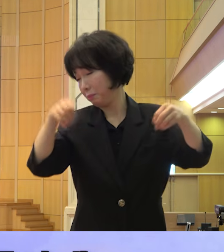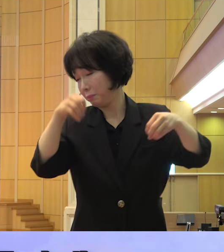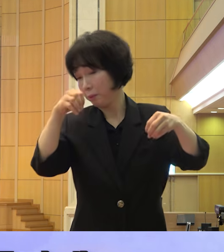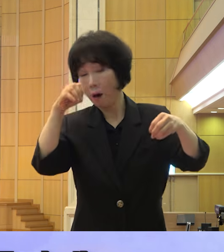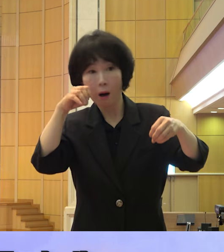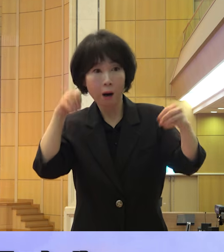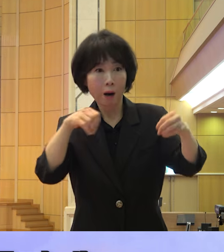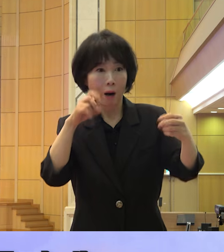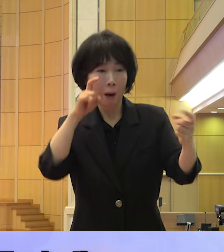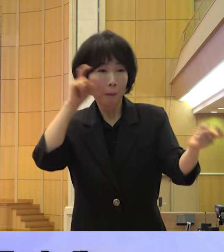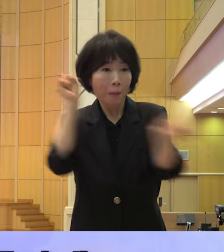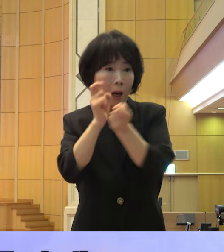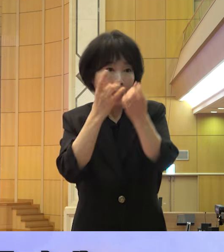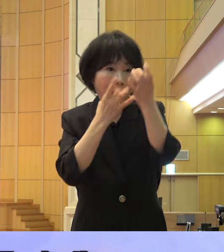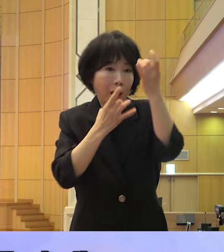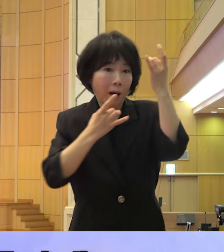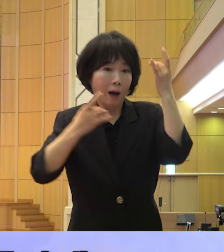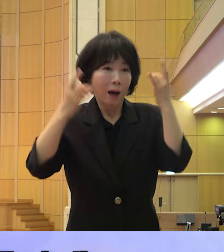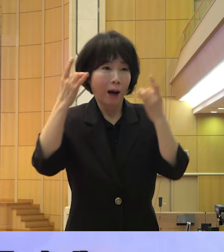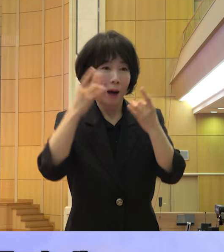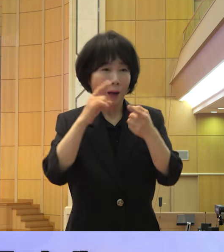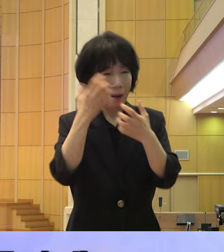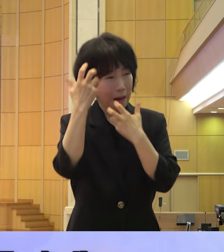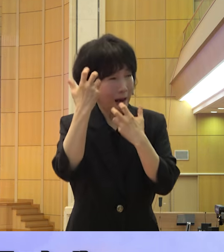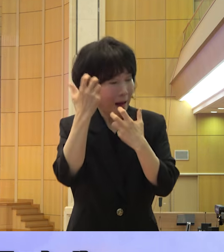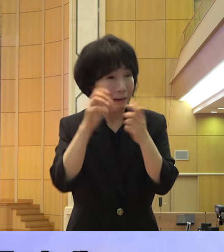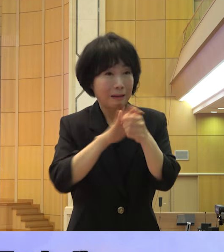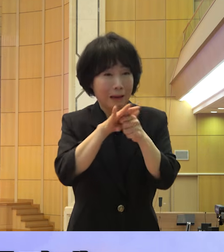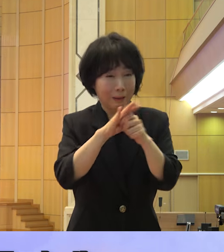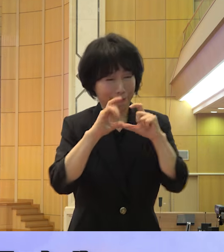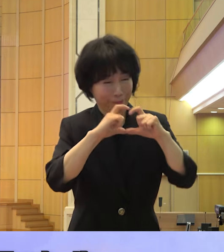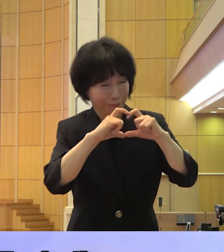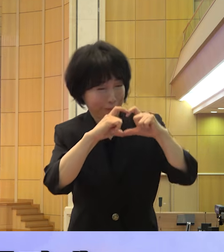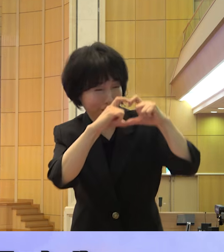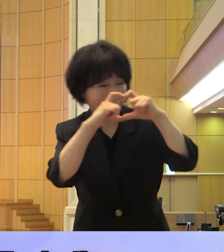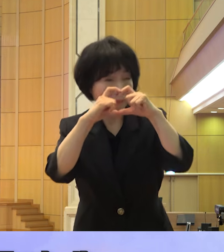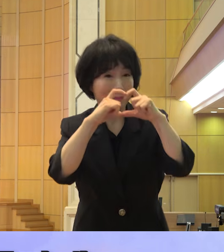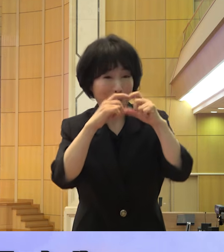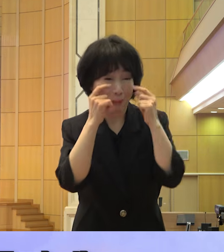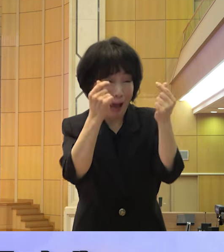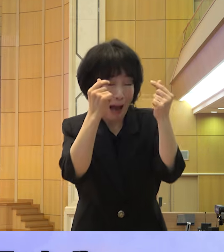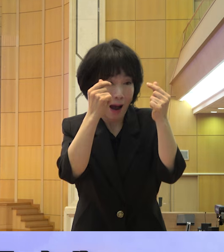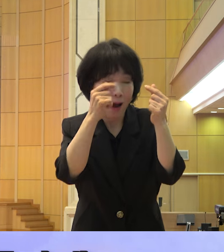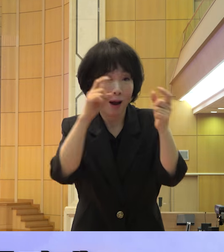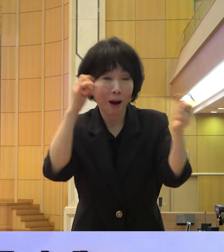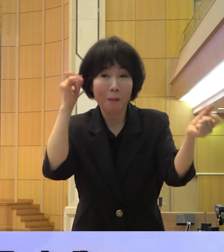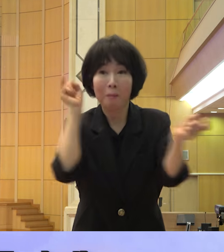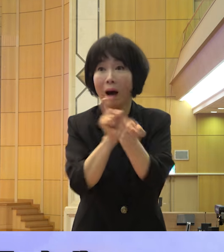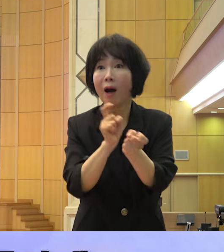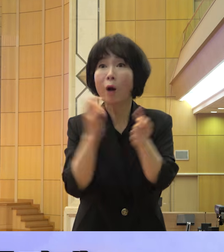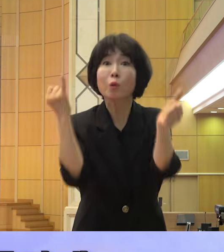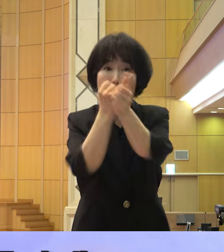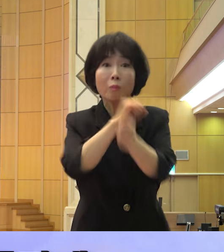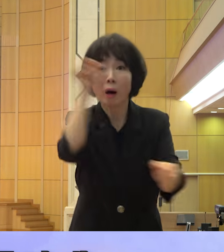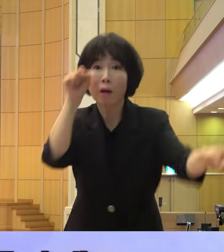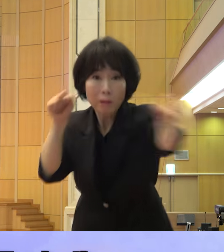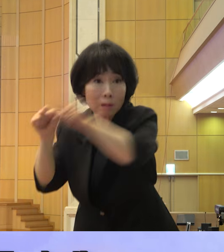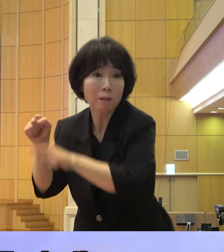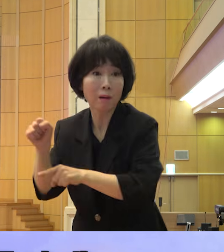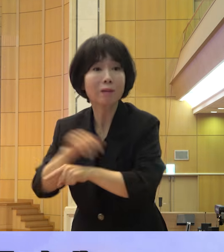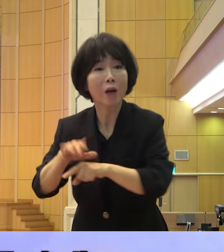정도로 얼마나 당신 없으면 못 살아, 얼마나 그냥, 그럴 정도로